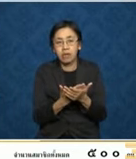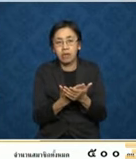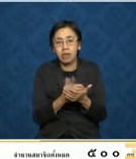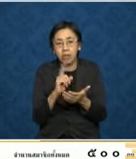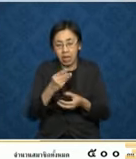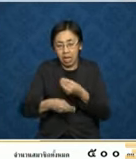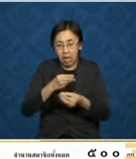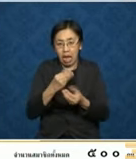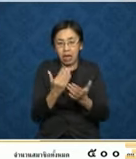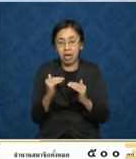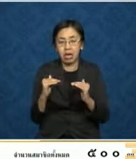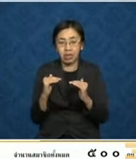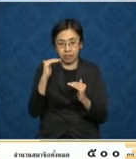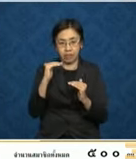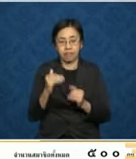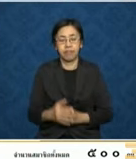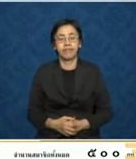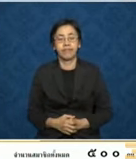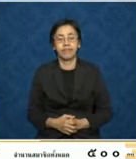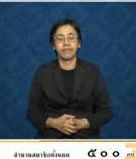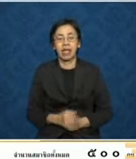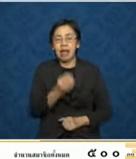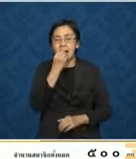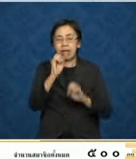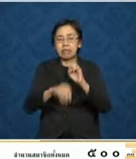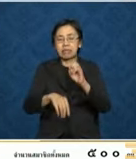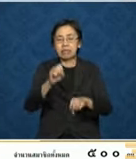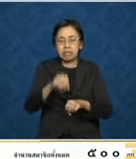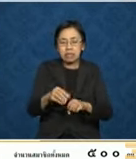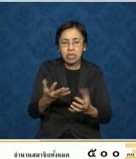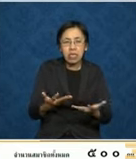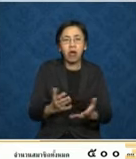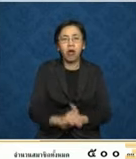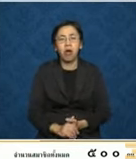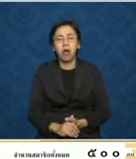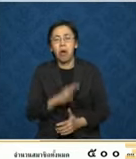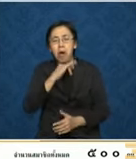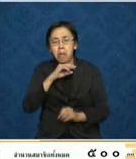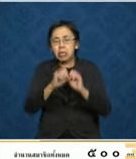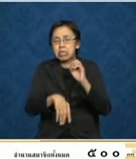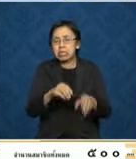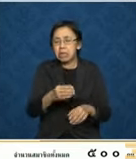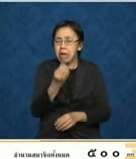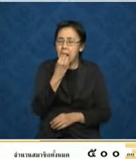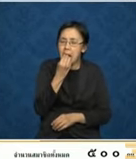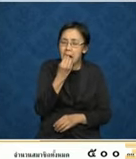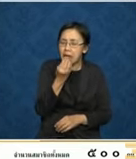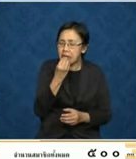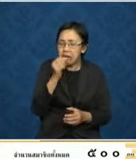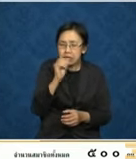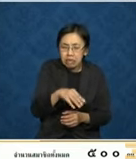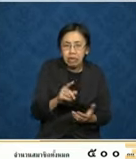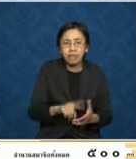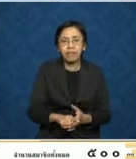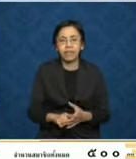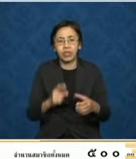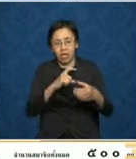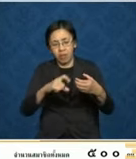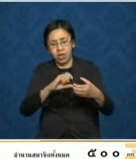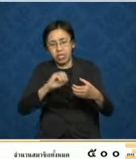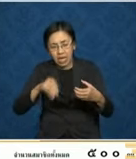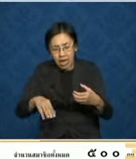ส่งผลให้ขายได้ราคาสูงขึ้นค่ะส่วนเศษอาหารหรือว่าขยะกำพร้านะคะขยะที่ใช้ประโยชน์ต่อไม่ได้เนี่ยก็คือพวกฉลาก